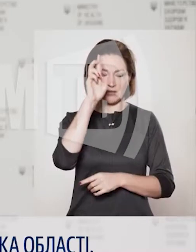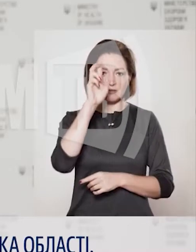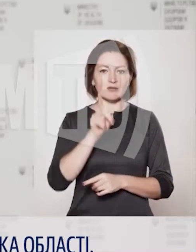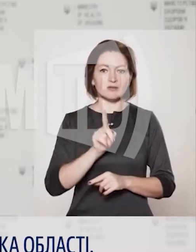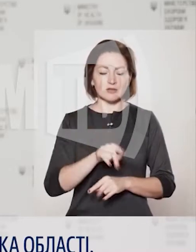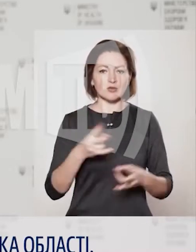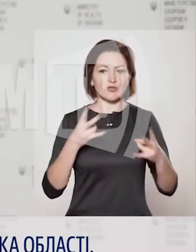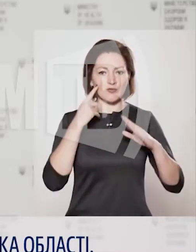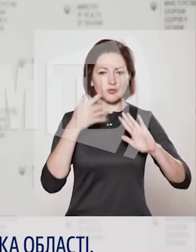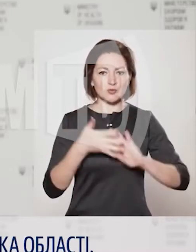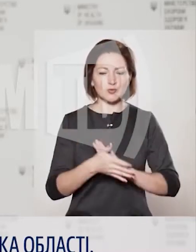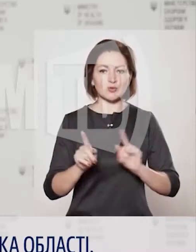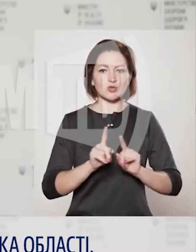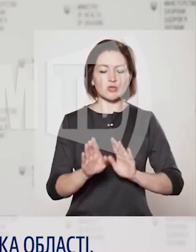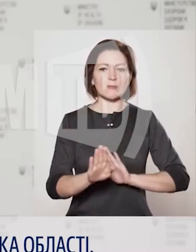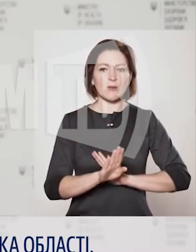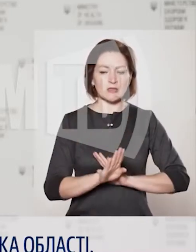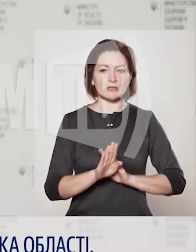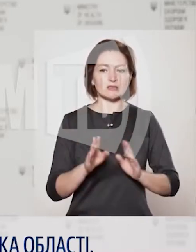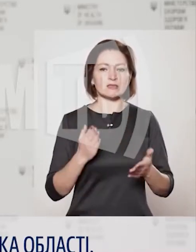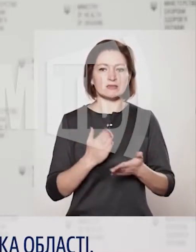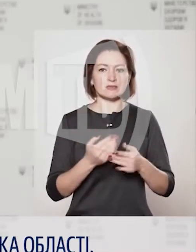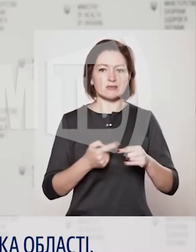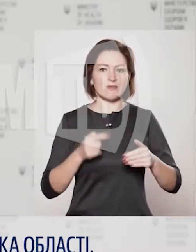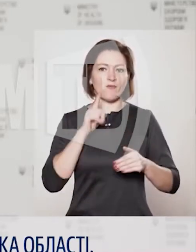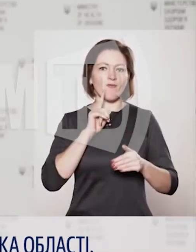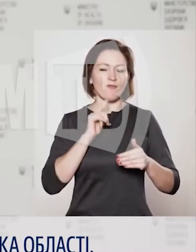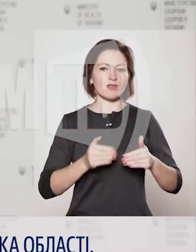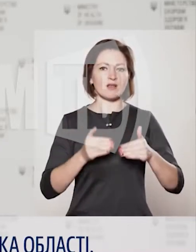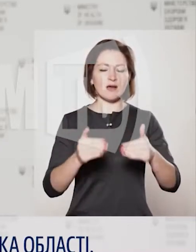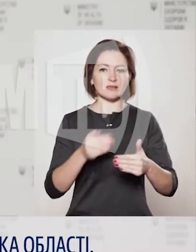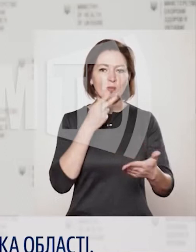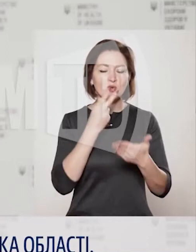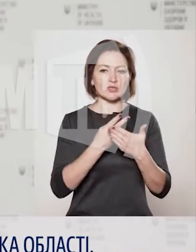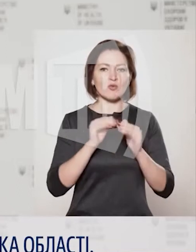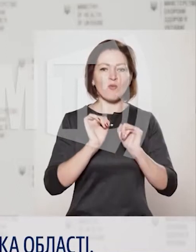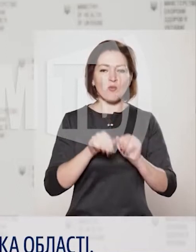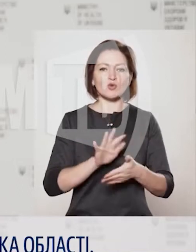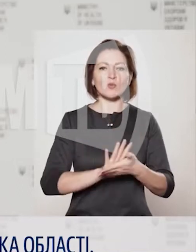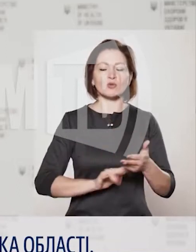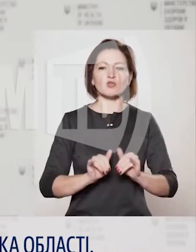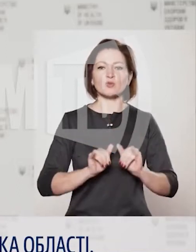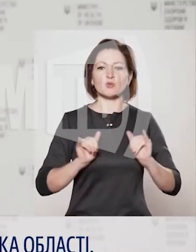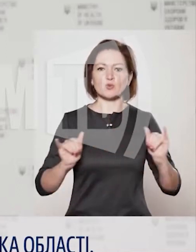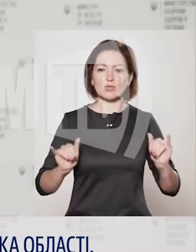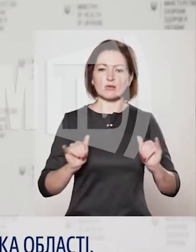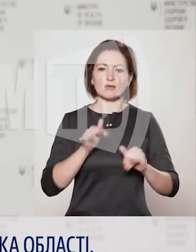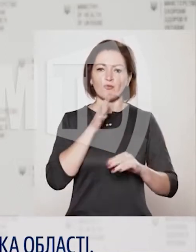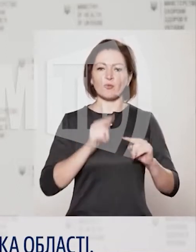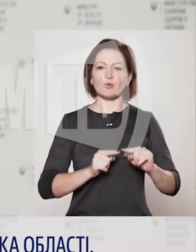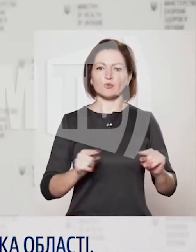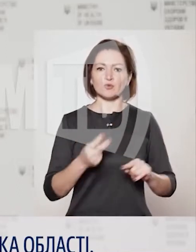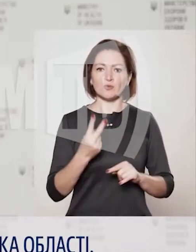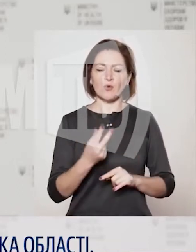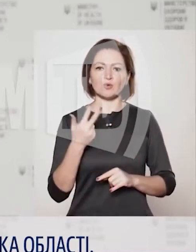Варто також розуміти, що смертність є відкладеним показником і може продовжувати зростати впродовж 2-3